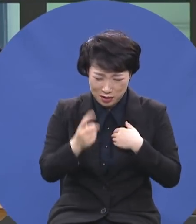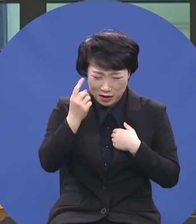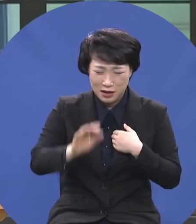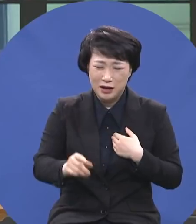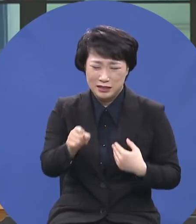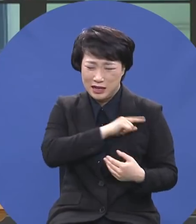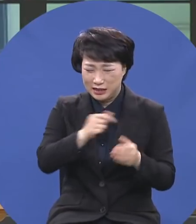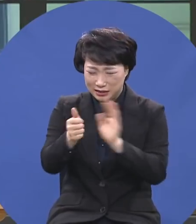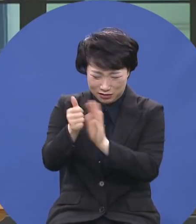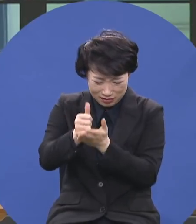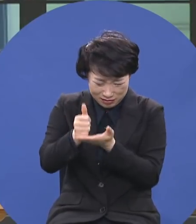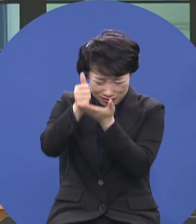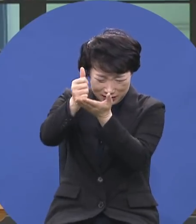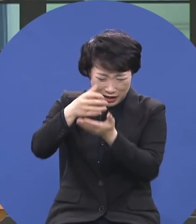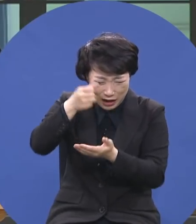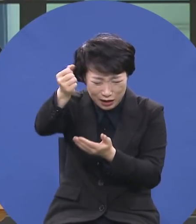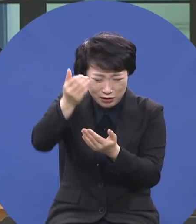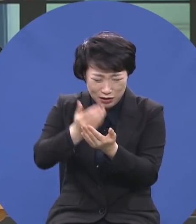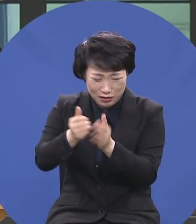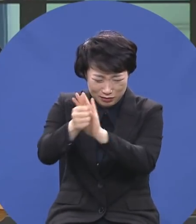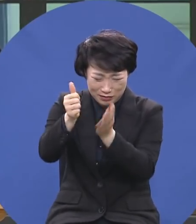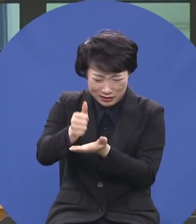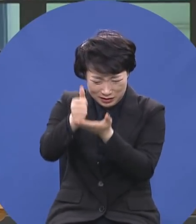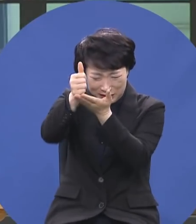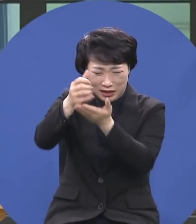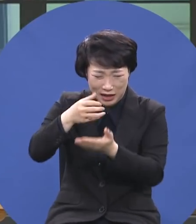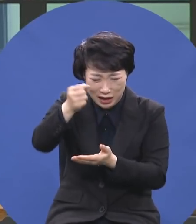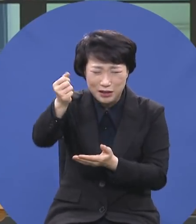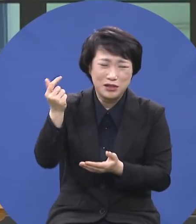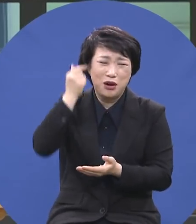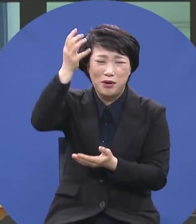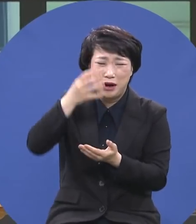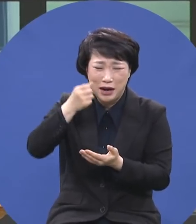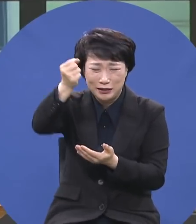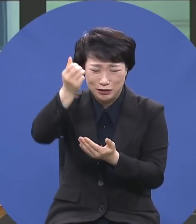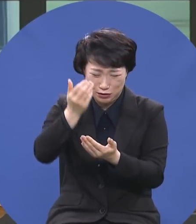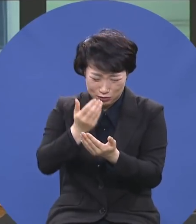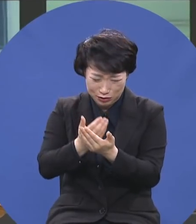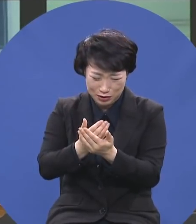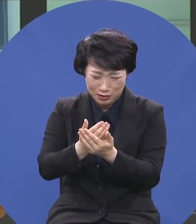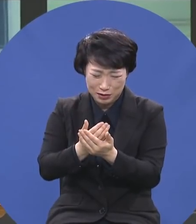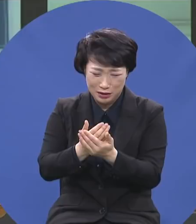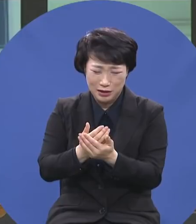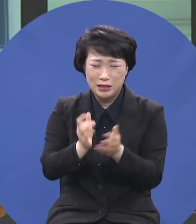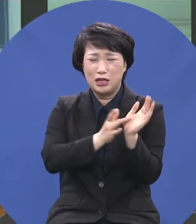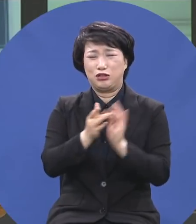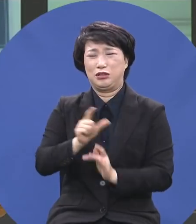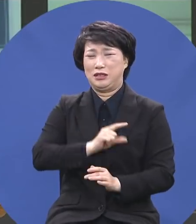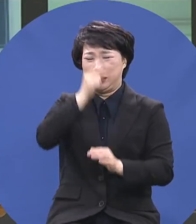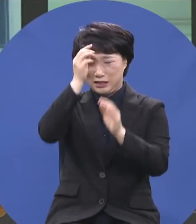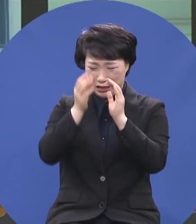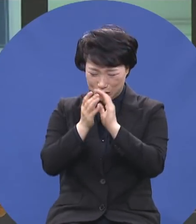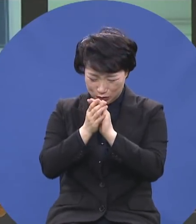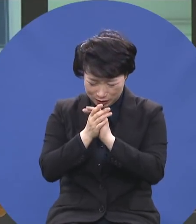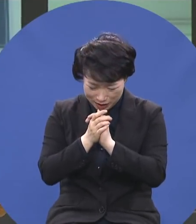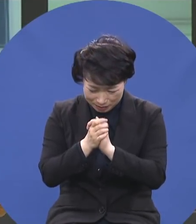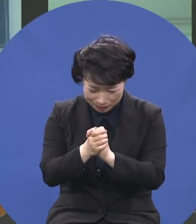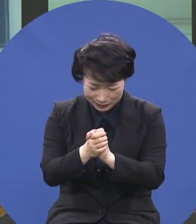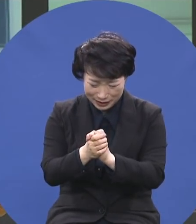우대를 받으시옵소서. 대우를 받으시고 영광을 받으시옵소서. 예수님